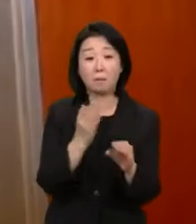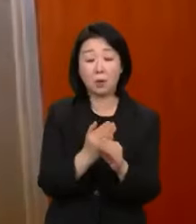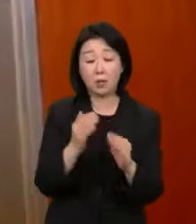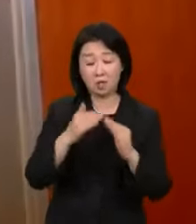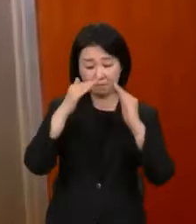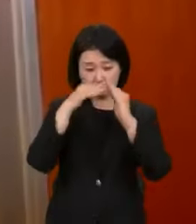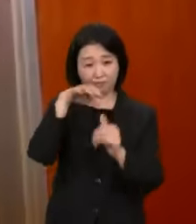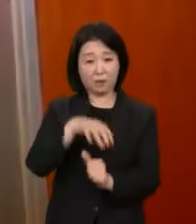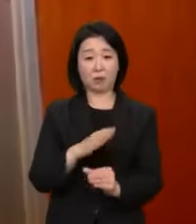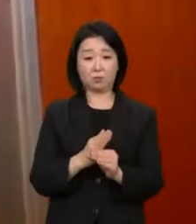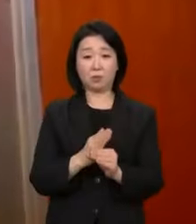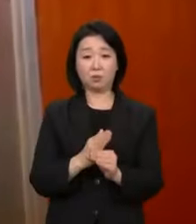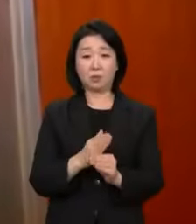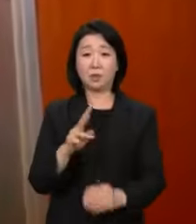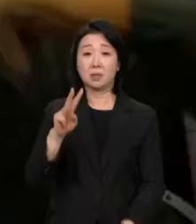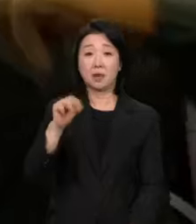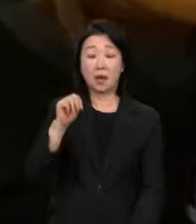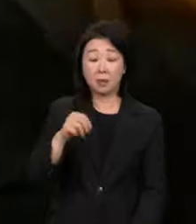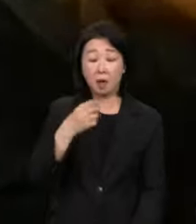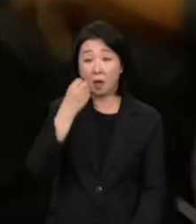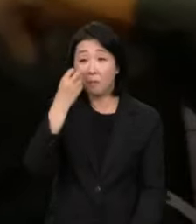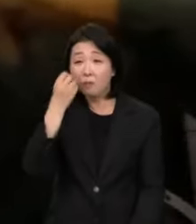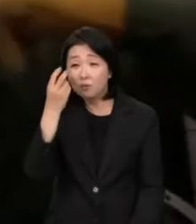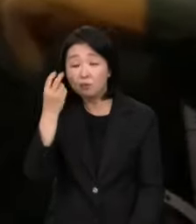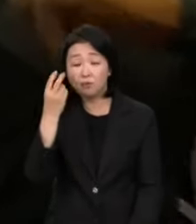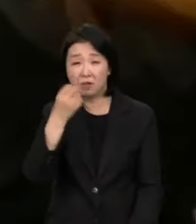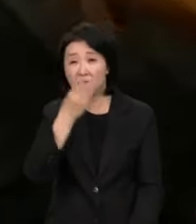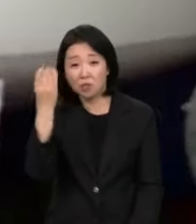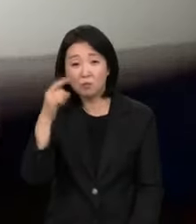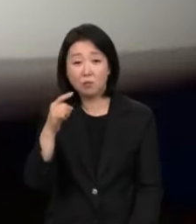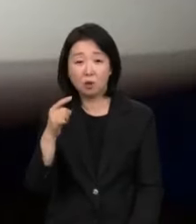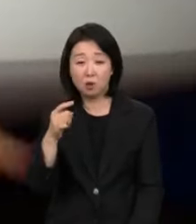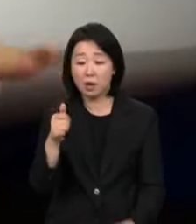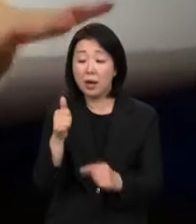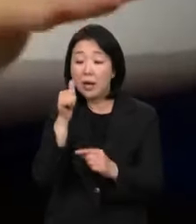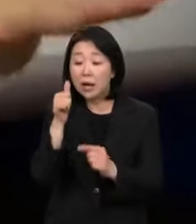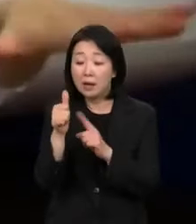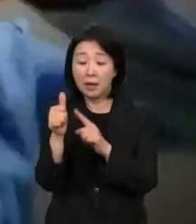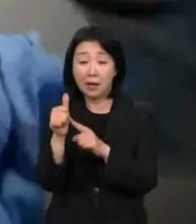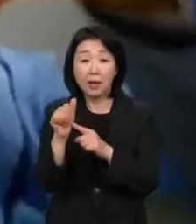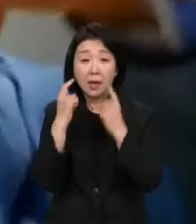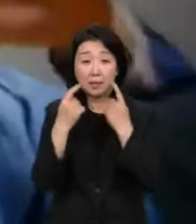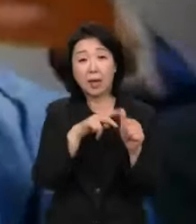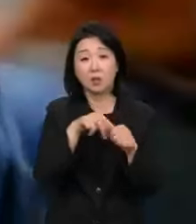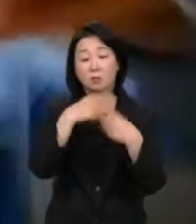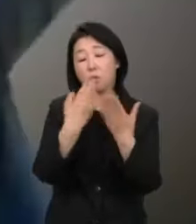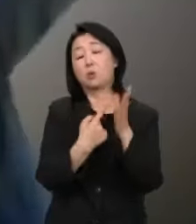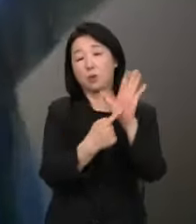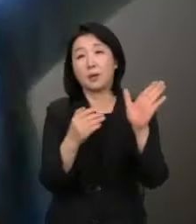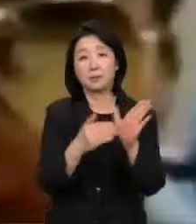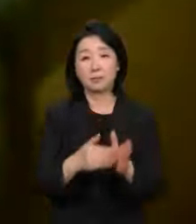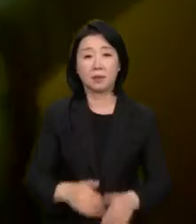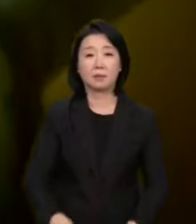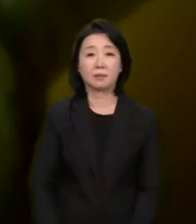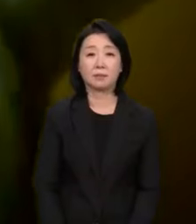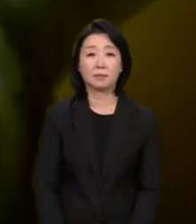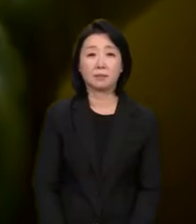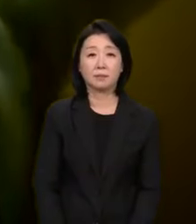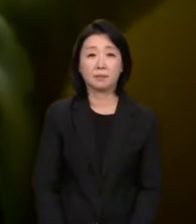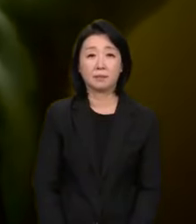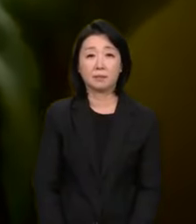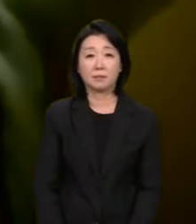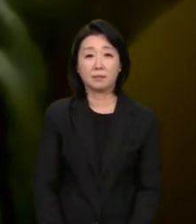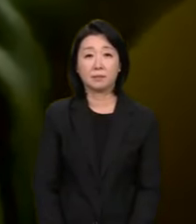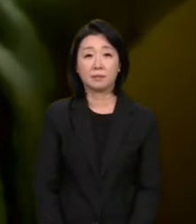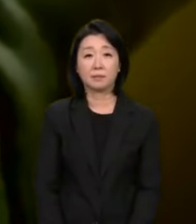상태입니다. CNN 등 미국 언론은 심 씨의 신상을 모두 공개하기도 했습니다. 로스앤젤레스에서 JTBC